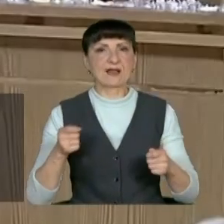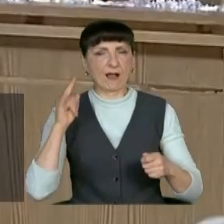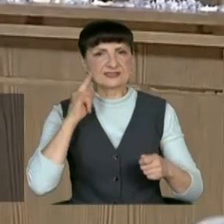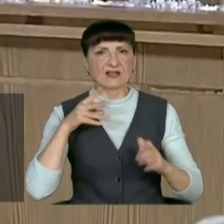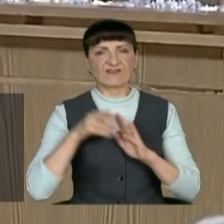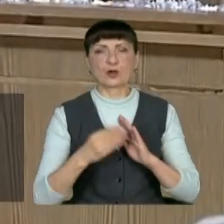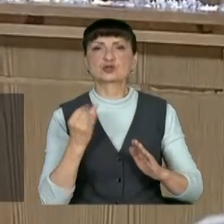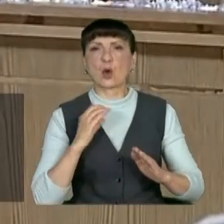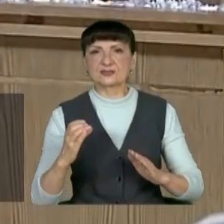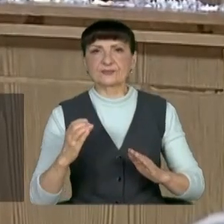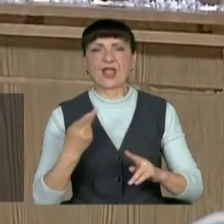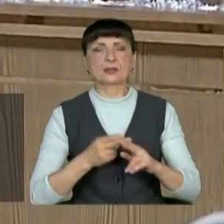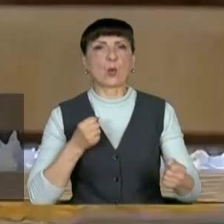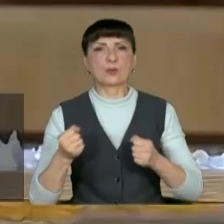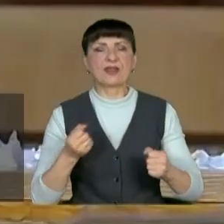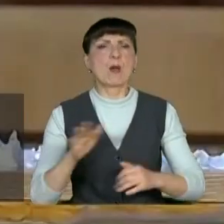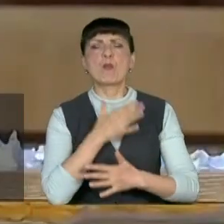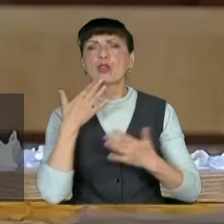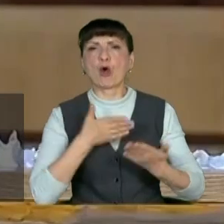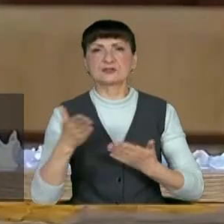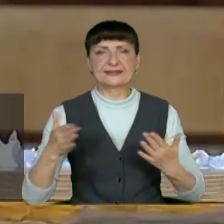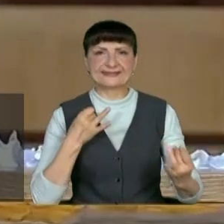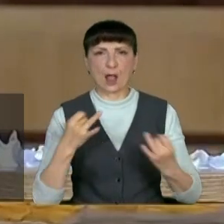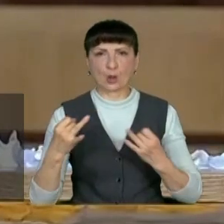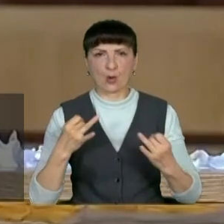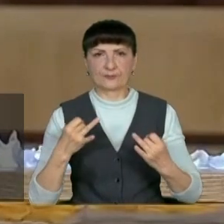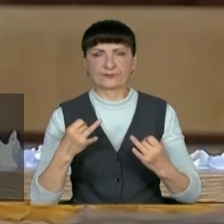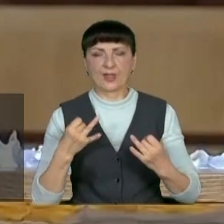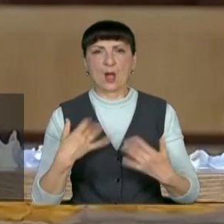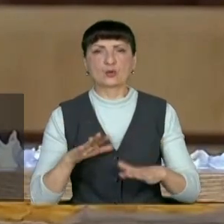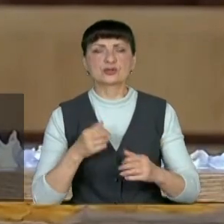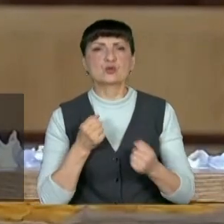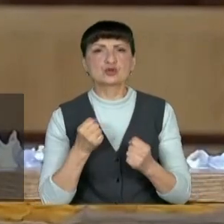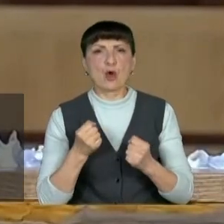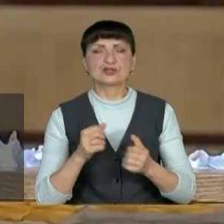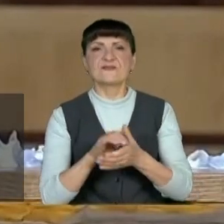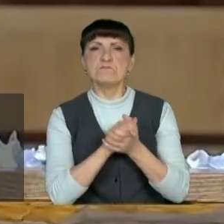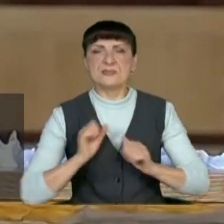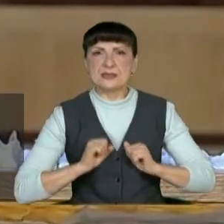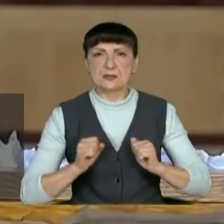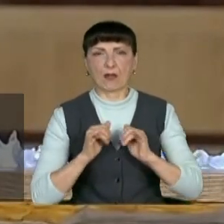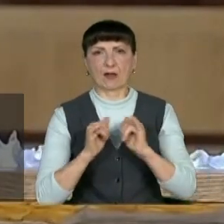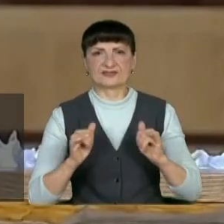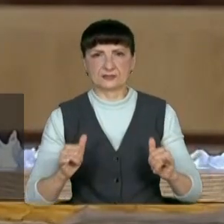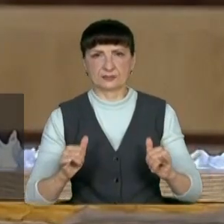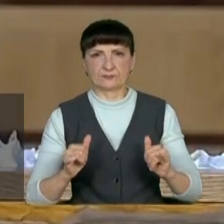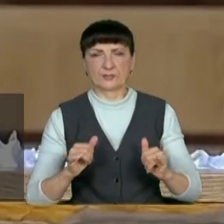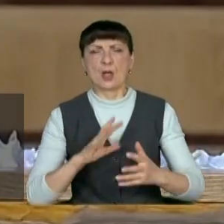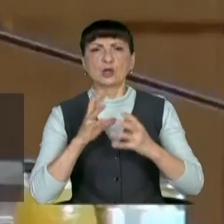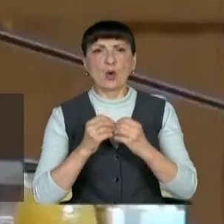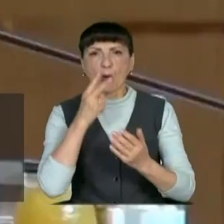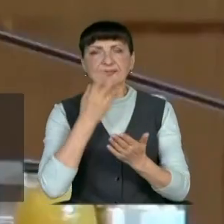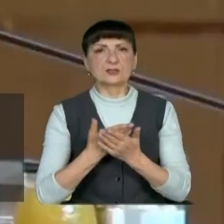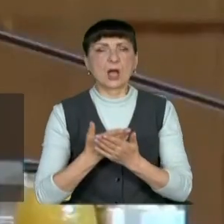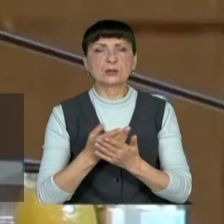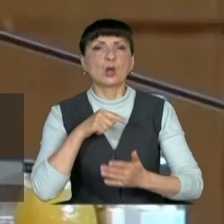ШОС – укрепление многостороннего диалога, стремление к устойчивому миру и развитию – емко отражает